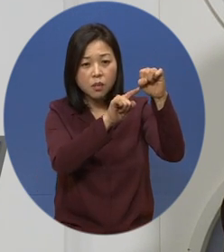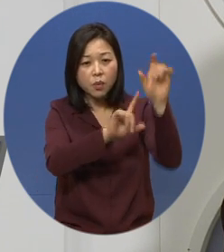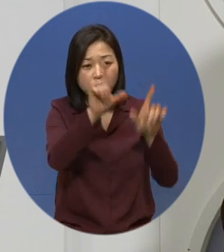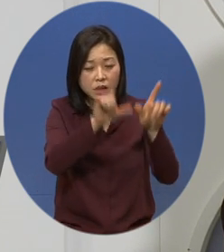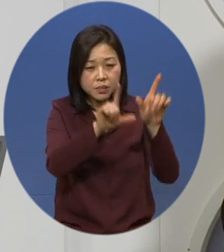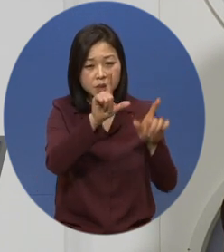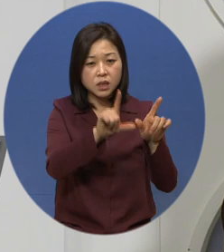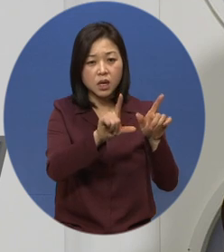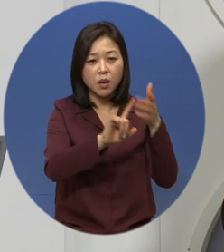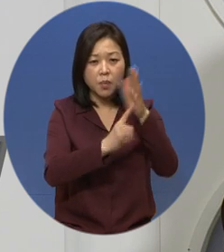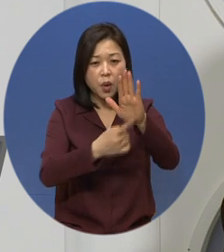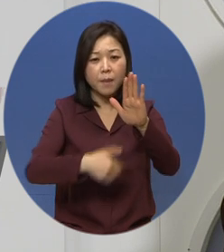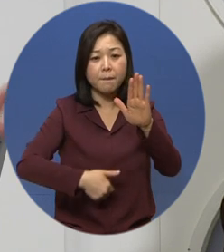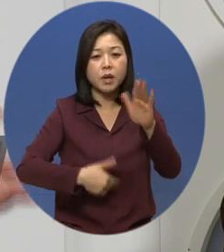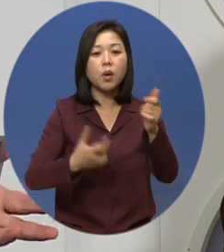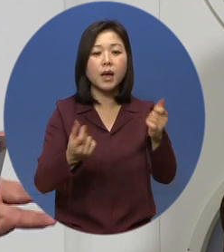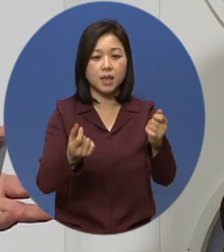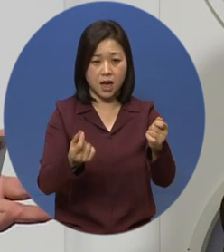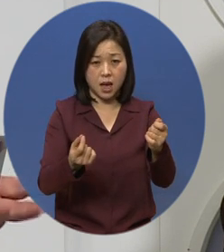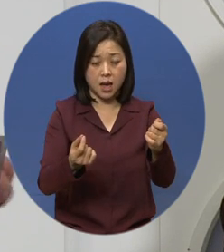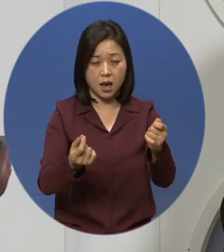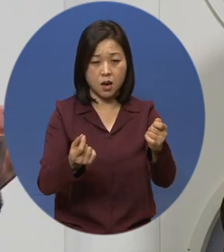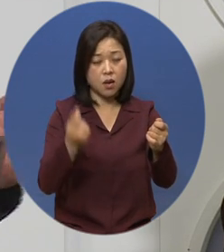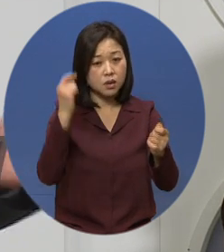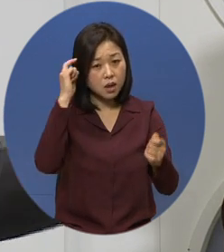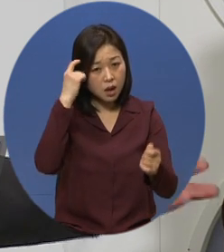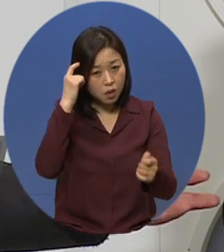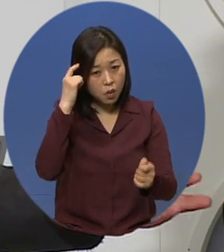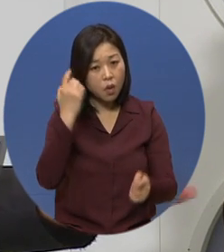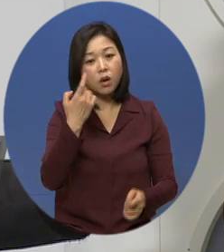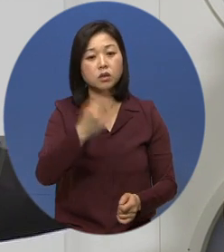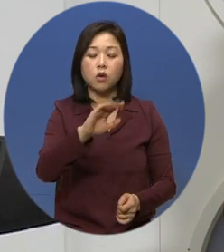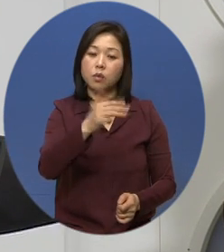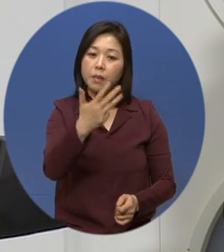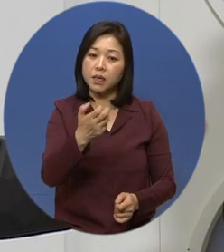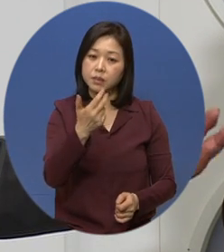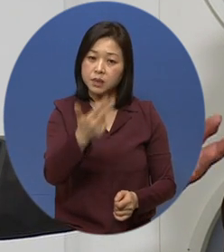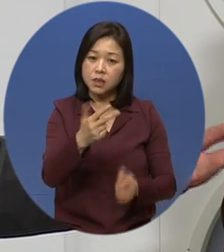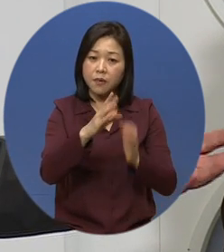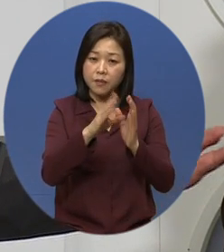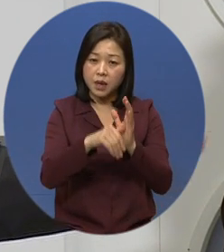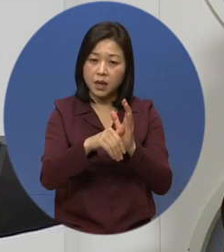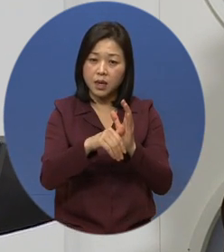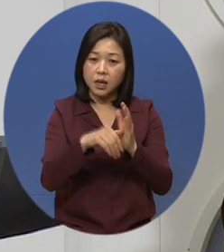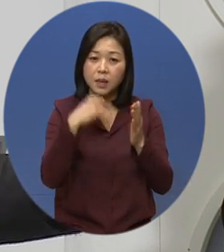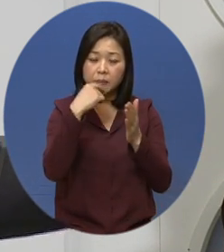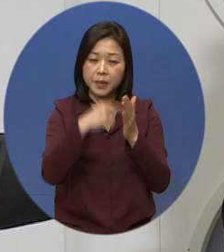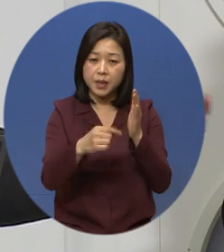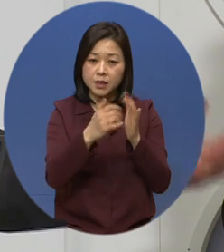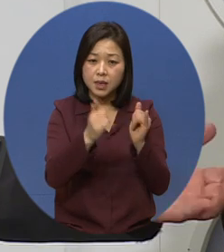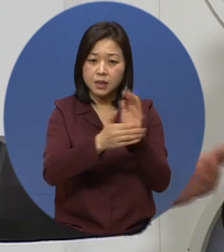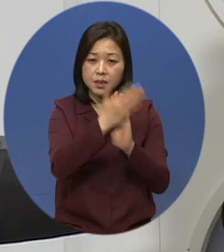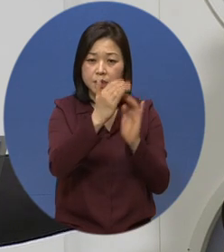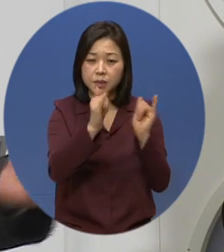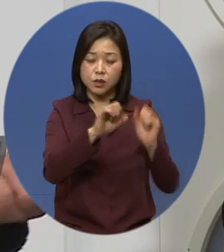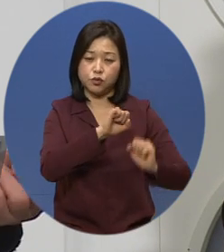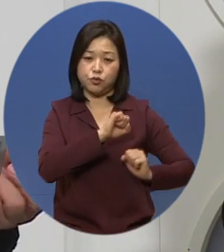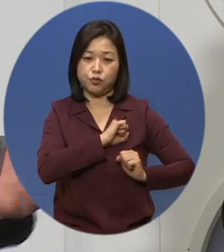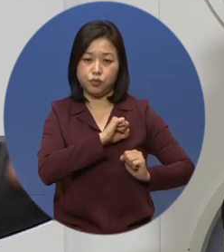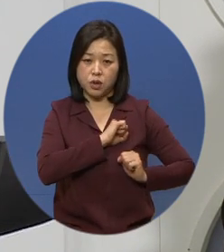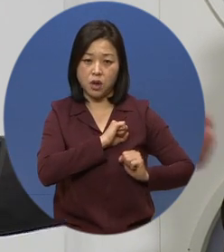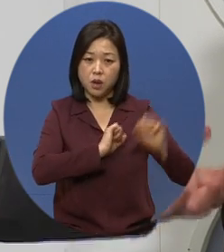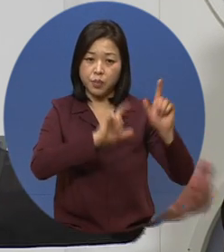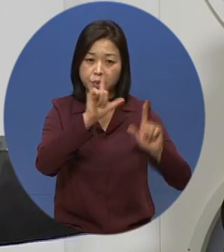광주 항쟁에 대한 걸 그래야 된다고 87년에 칵 피해자 시민권 으로 그려졌던